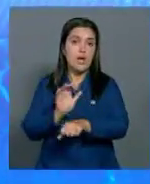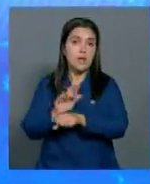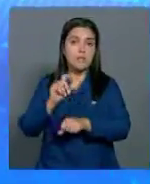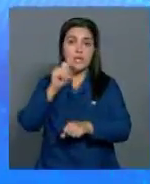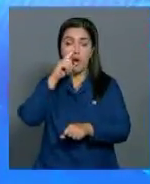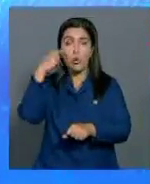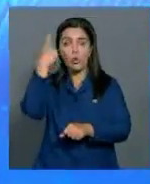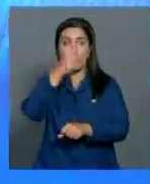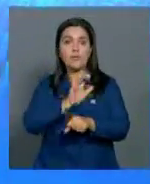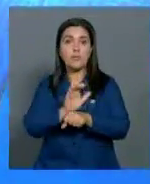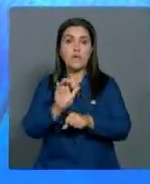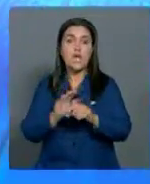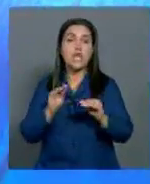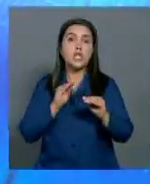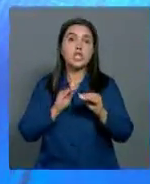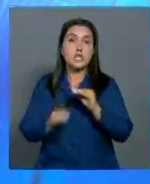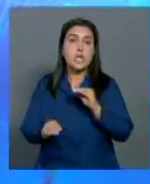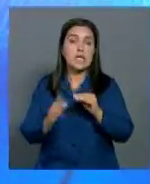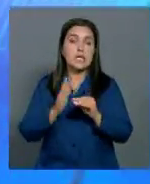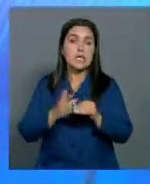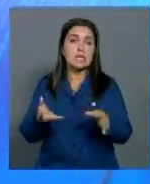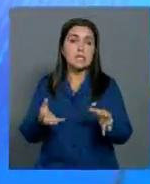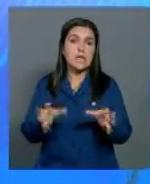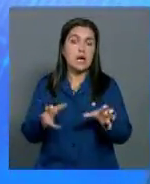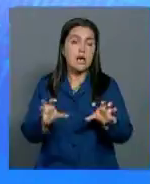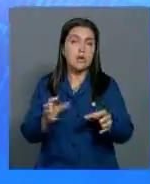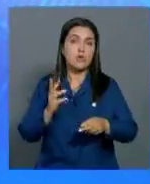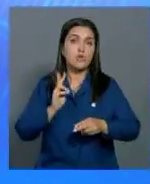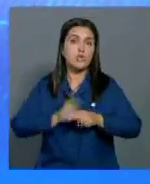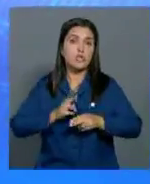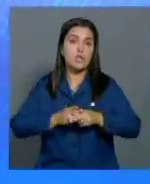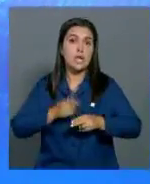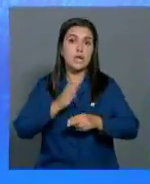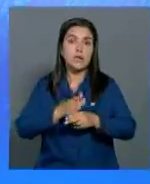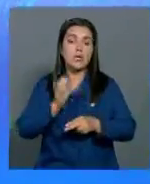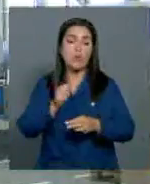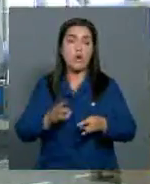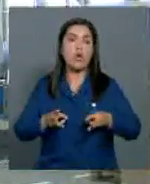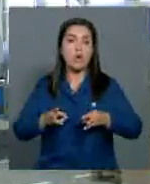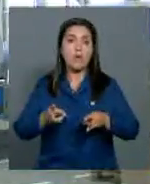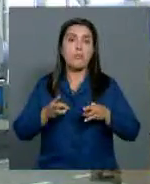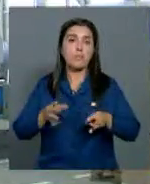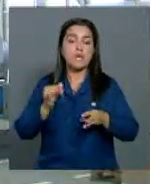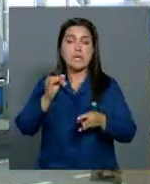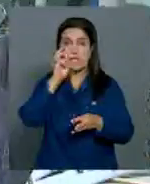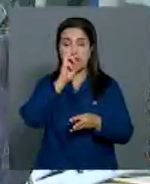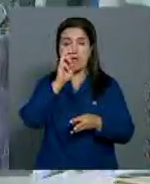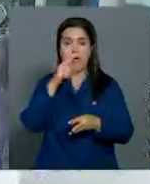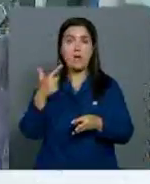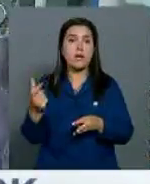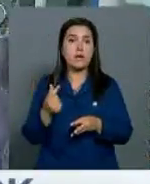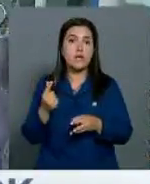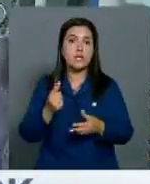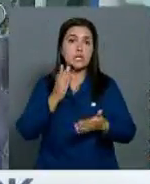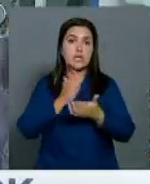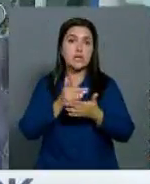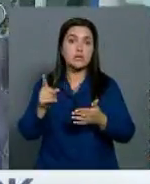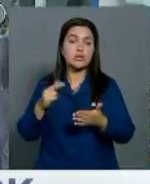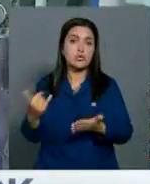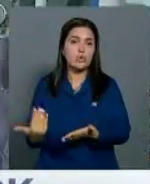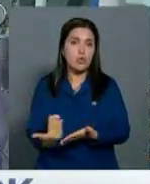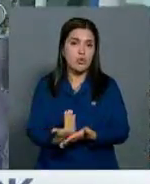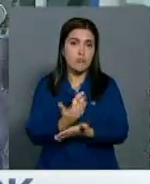здесь выпускают 10 тысяч шаровых кранов, которые используются в теплоснабжении и нефтегазовой отрасли. На предприятии обновили станочный